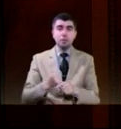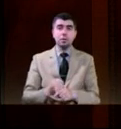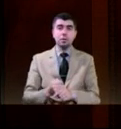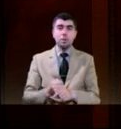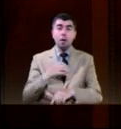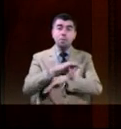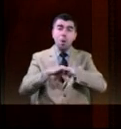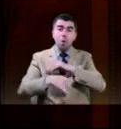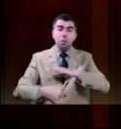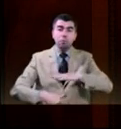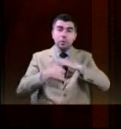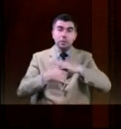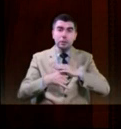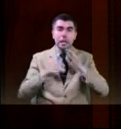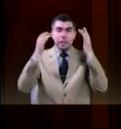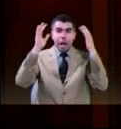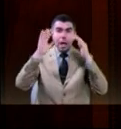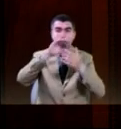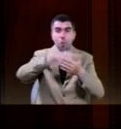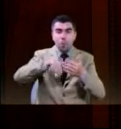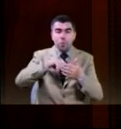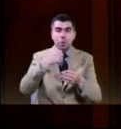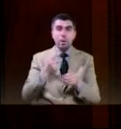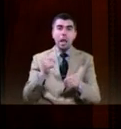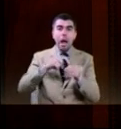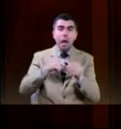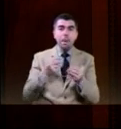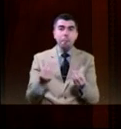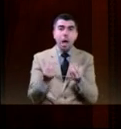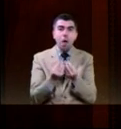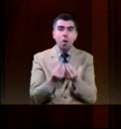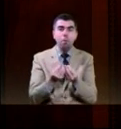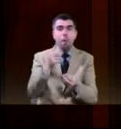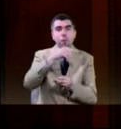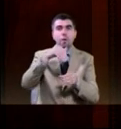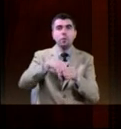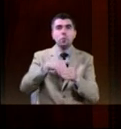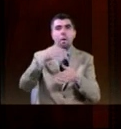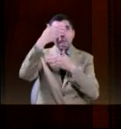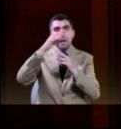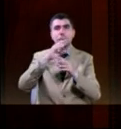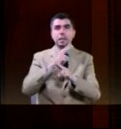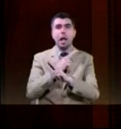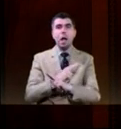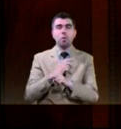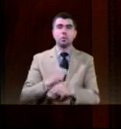المجلس الاقتصادي والاجتماعي، وهو اللي وجدوه الناس ديال الصندوق المغربي للتقاعد.